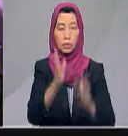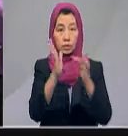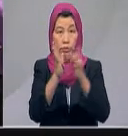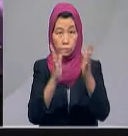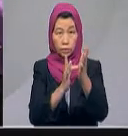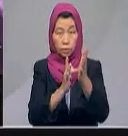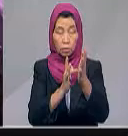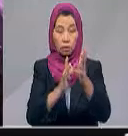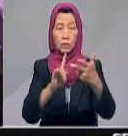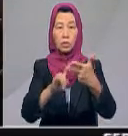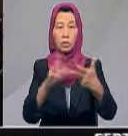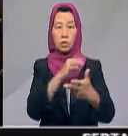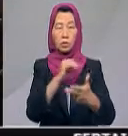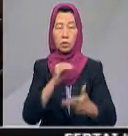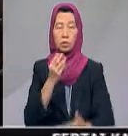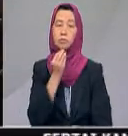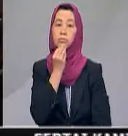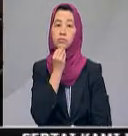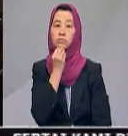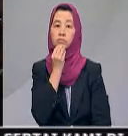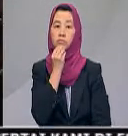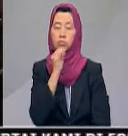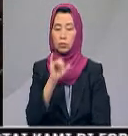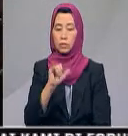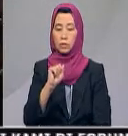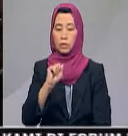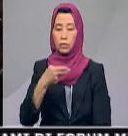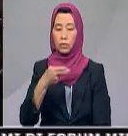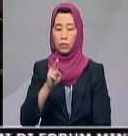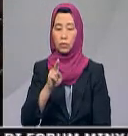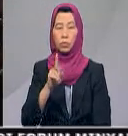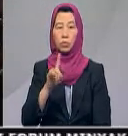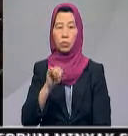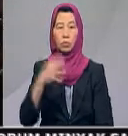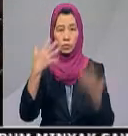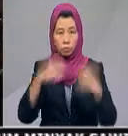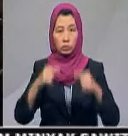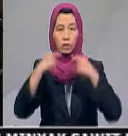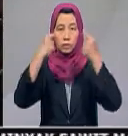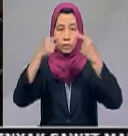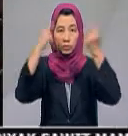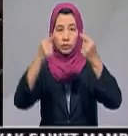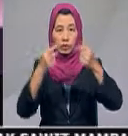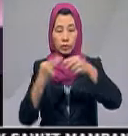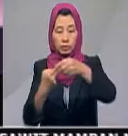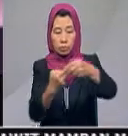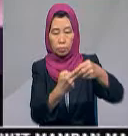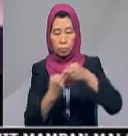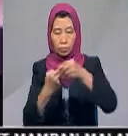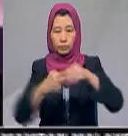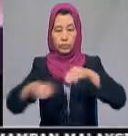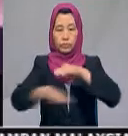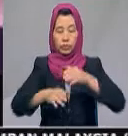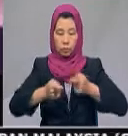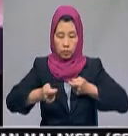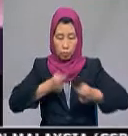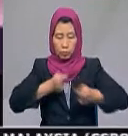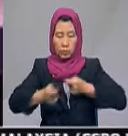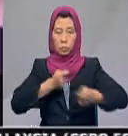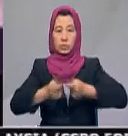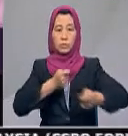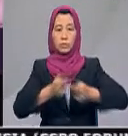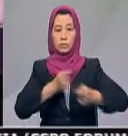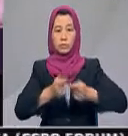Kristian dan Yahudi telah berjaya disatu padukan di bawah pengurusan dan